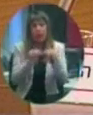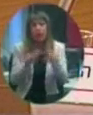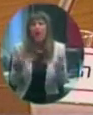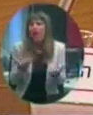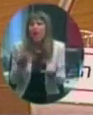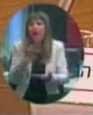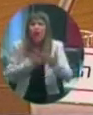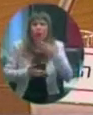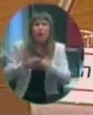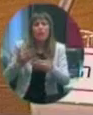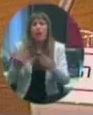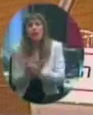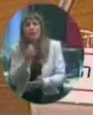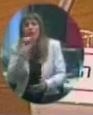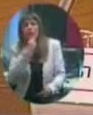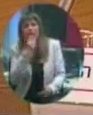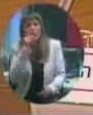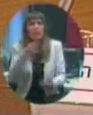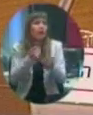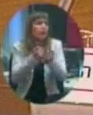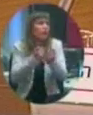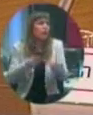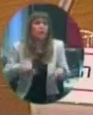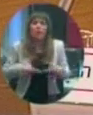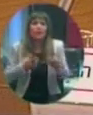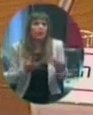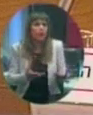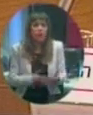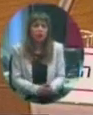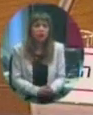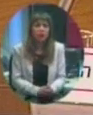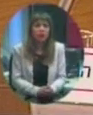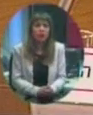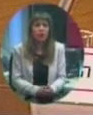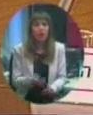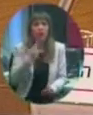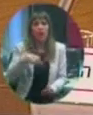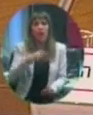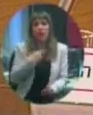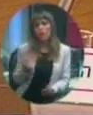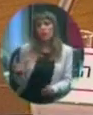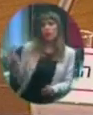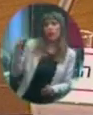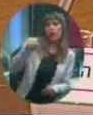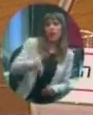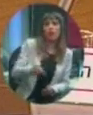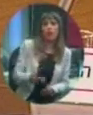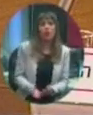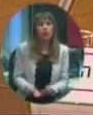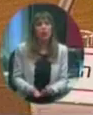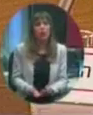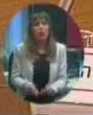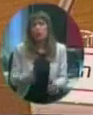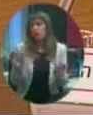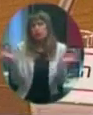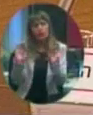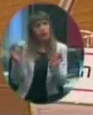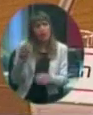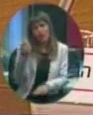הם ותיקים, אמורים להתמודד עם המציאות הזאת? לנו, שאנחנו באנו בלי שומנים עודפים, באנו